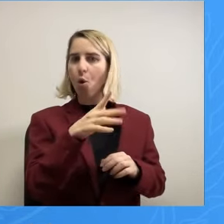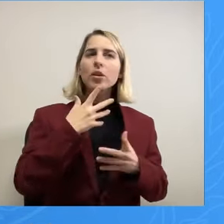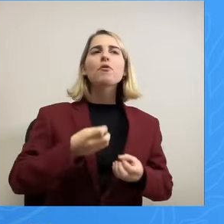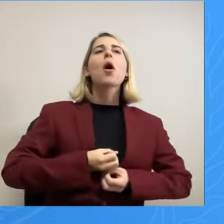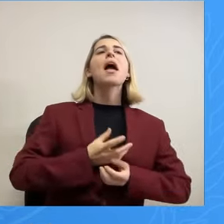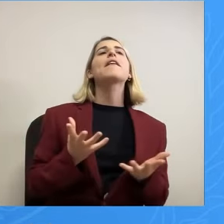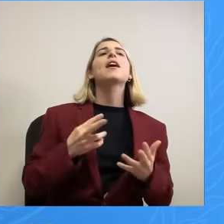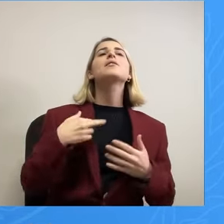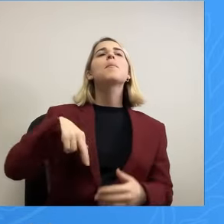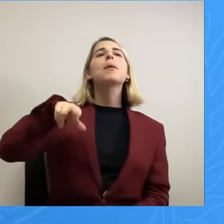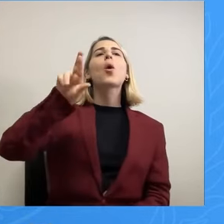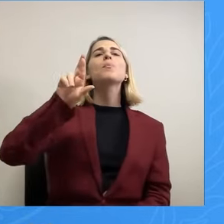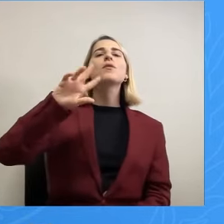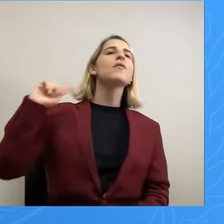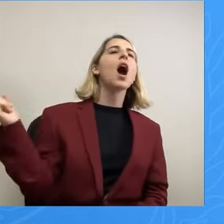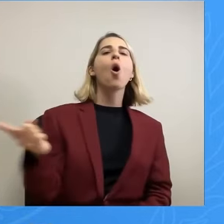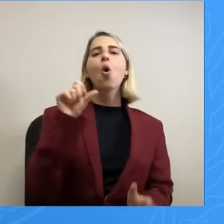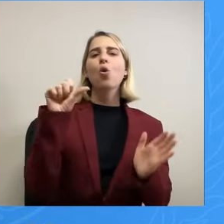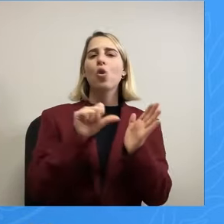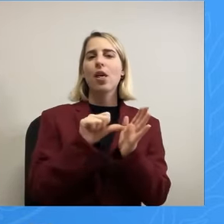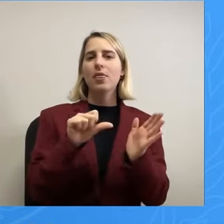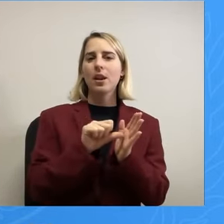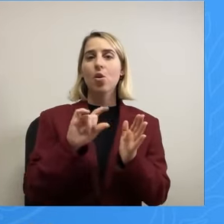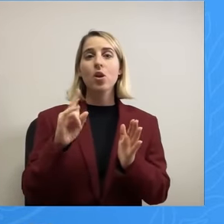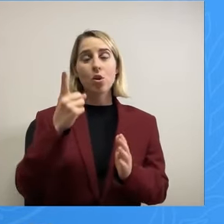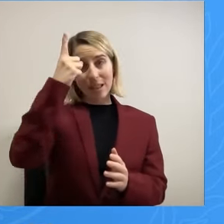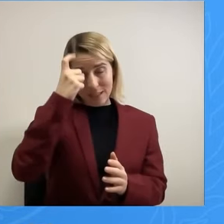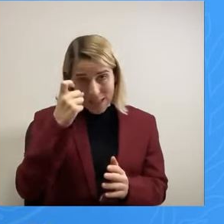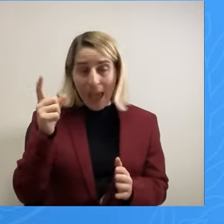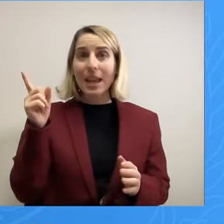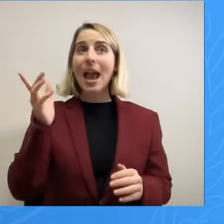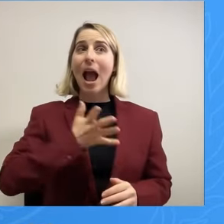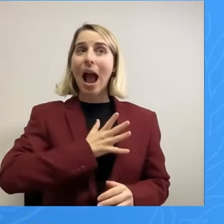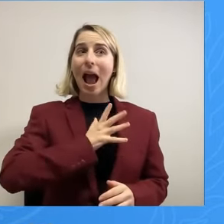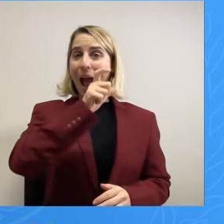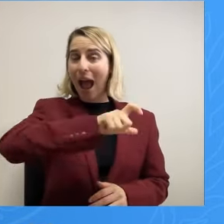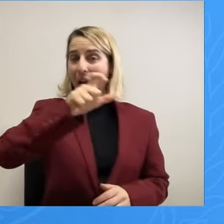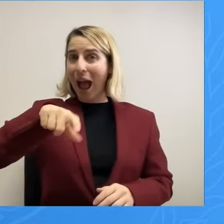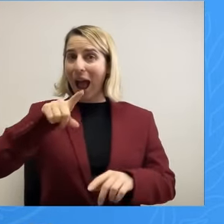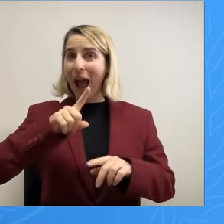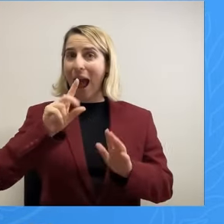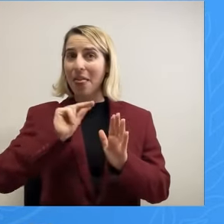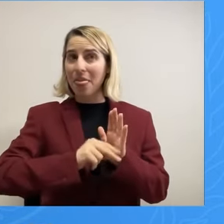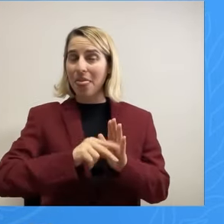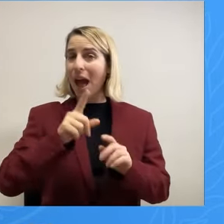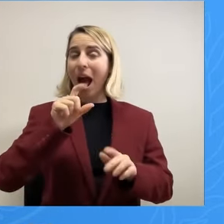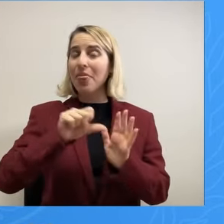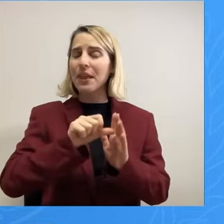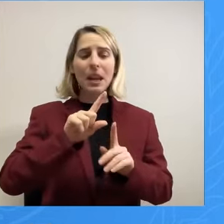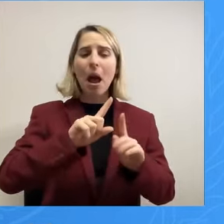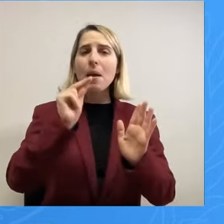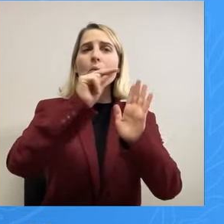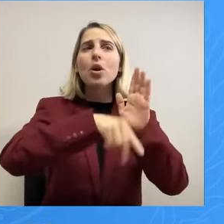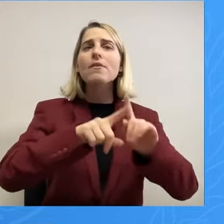την πλειοψηφία του λαού της Αθήνας ή ότι ξέρει ο λαός της Αθήνας τι υπογράφτηκε. Δεν ξέρω αν οι συμβουλοί